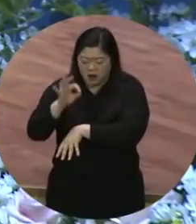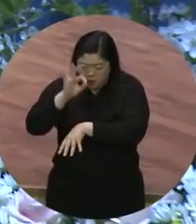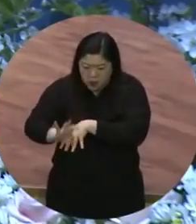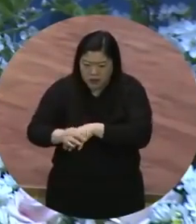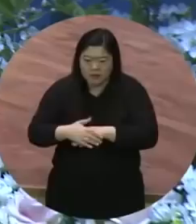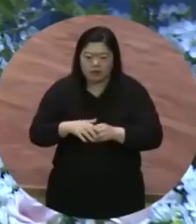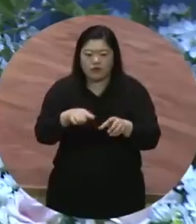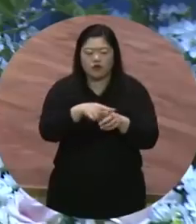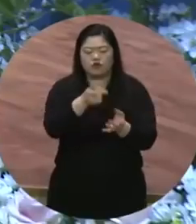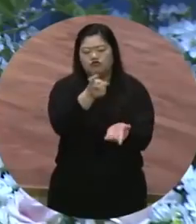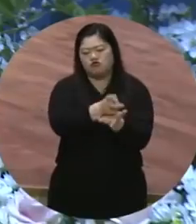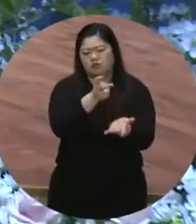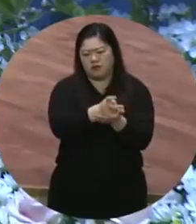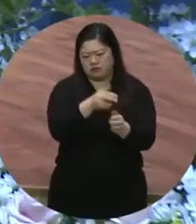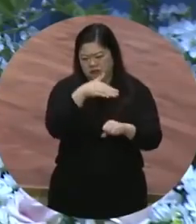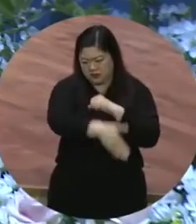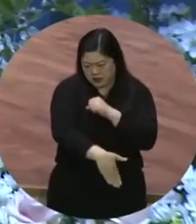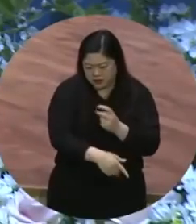그래서